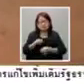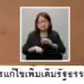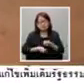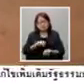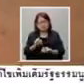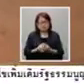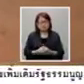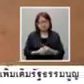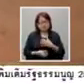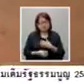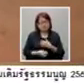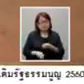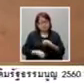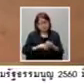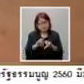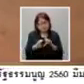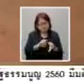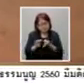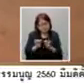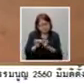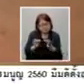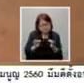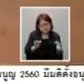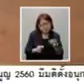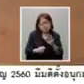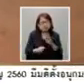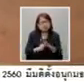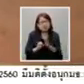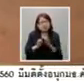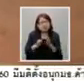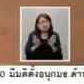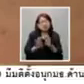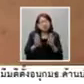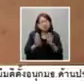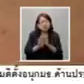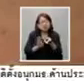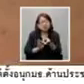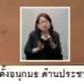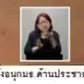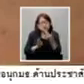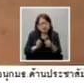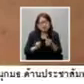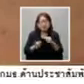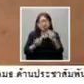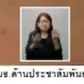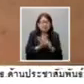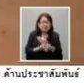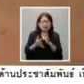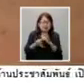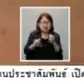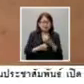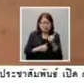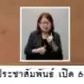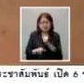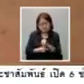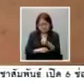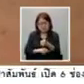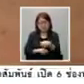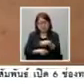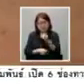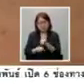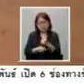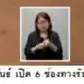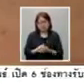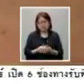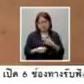ท่านจะอภิปรายปมนี้พอเป็นการเกริ่นนำพอประมาณแล้วท่านจะเข้าสู่เรื่องอื่นนี่ผมก็จะอนุญาตให้ท่านคำวินิ